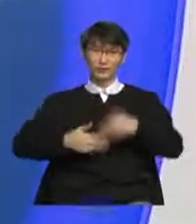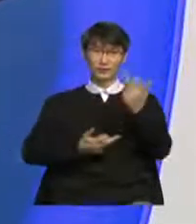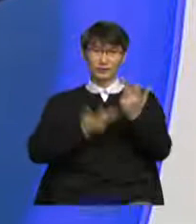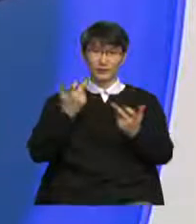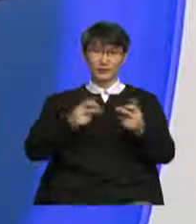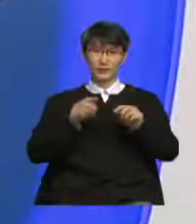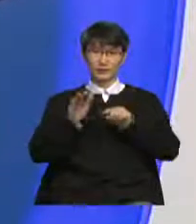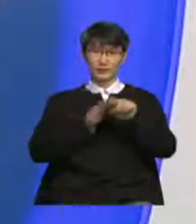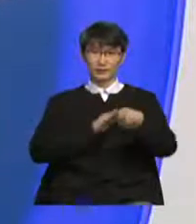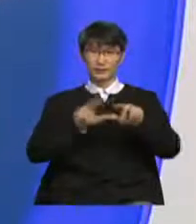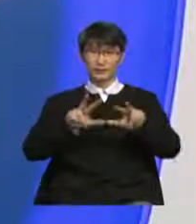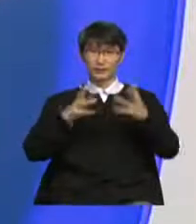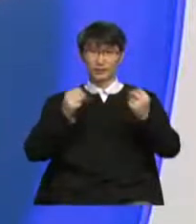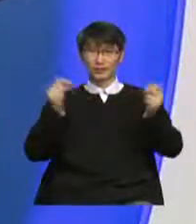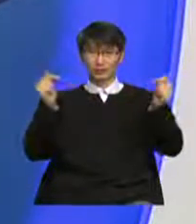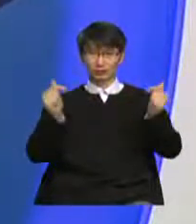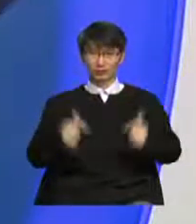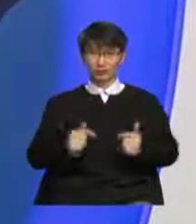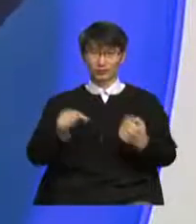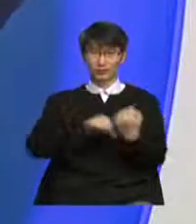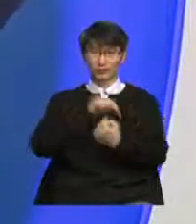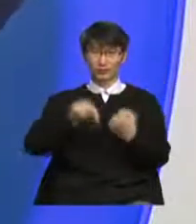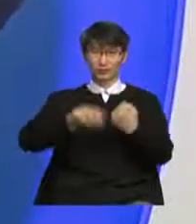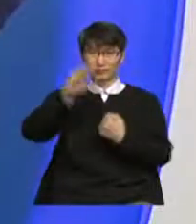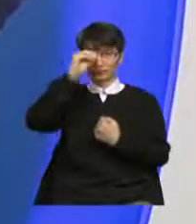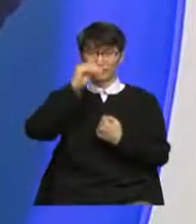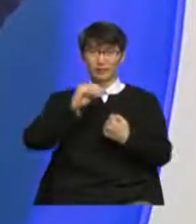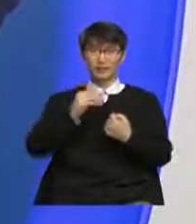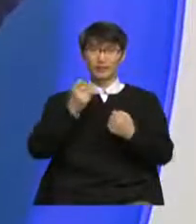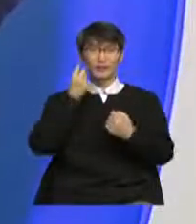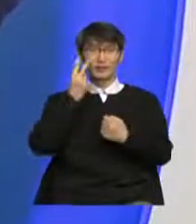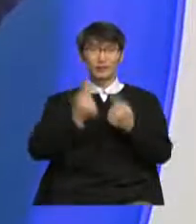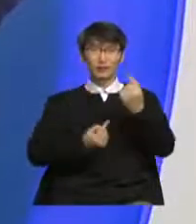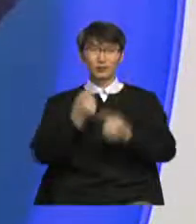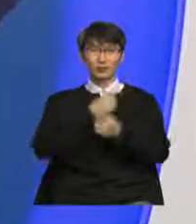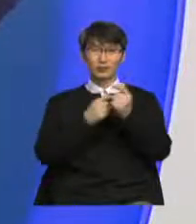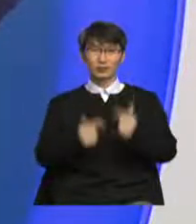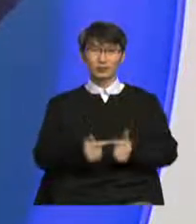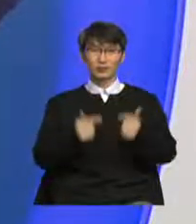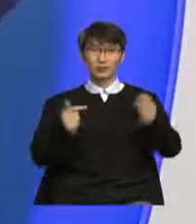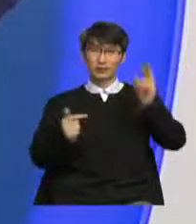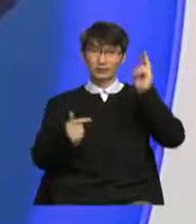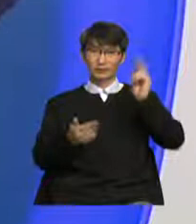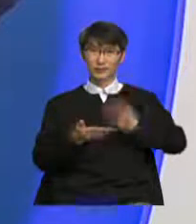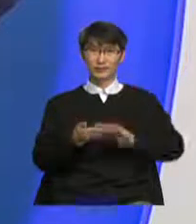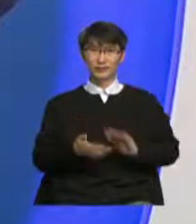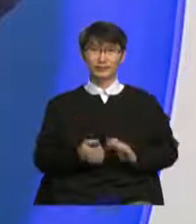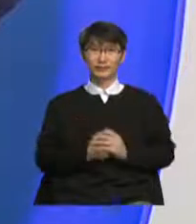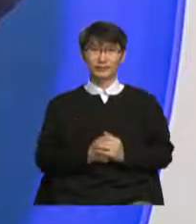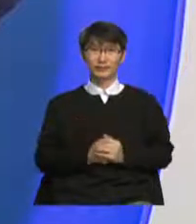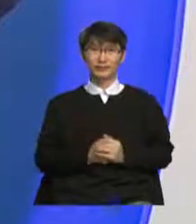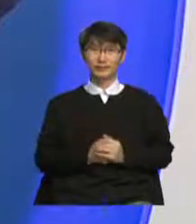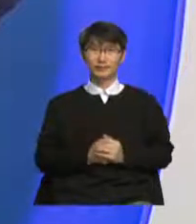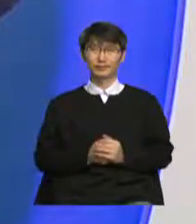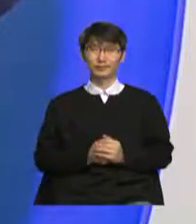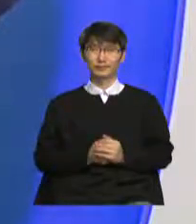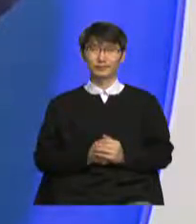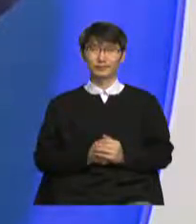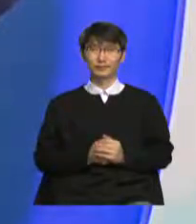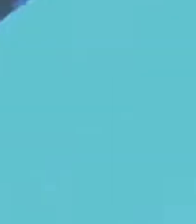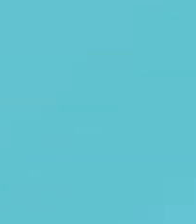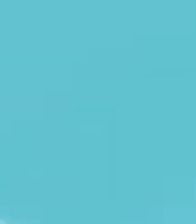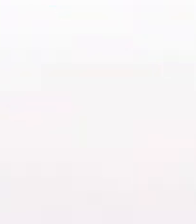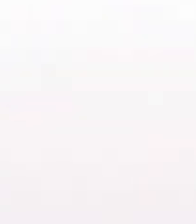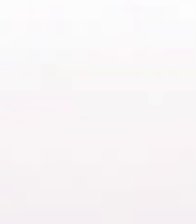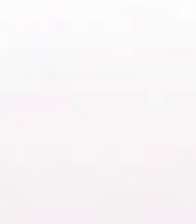진입이 현저히 줄어들어 시범 운영 기간은 예정된 2개월보다 더 늘어날 수도 있어 보입니다. 지금까지 클릭 키워드였습니다.